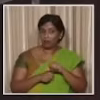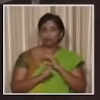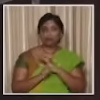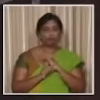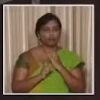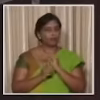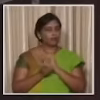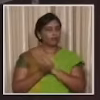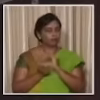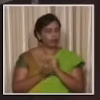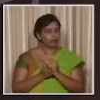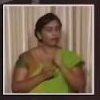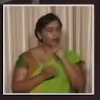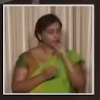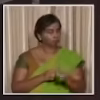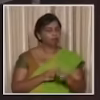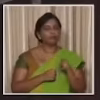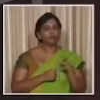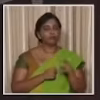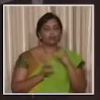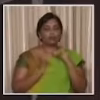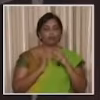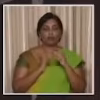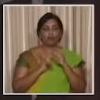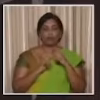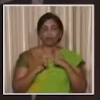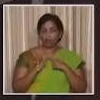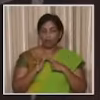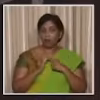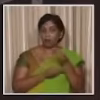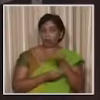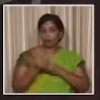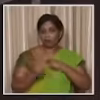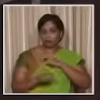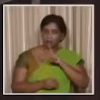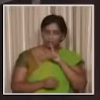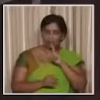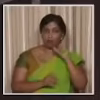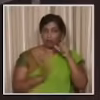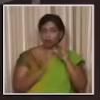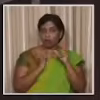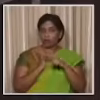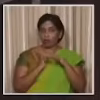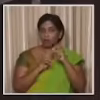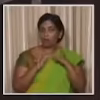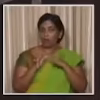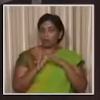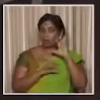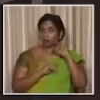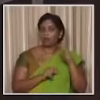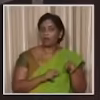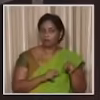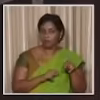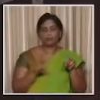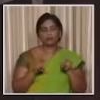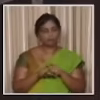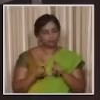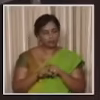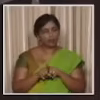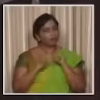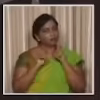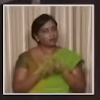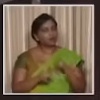sanskrutura aramudale aniwaryenma kopa ekey daapu deal ekak api ona kiyanna. Kopa ekey daapu deal ekak gana apita thoru thoru thiyenawa. Ida e nisa